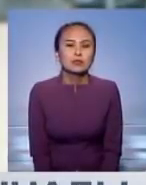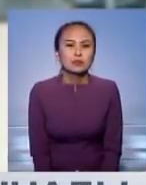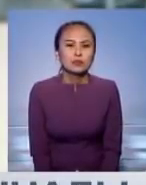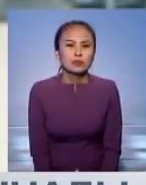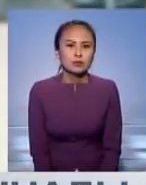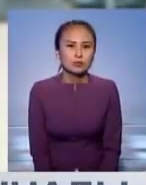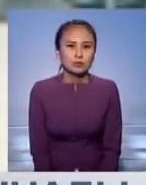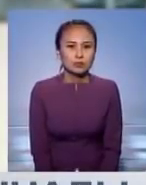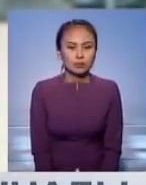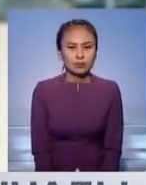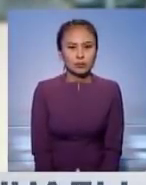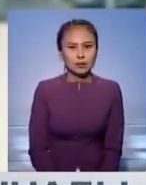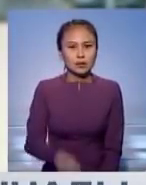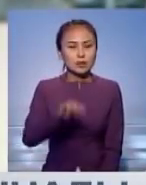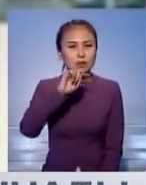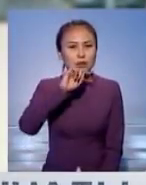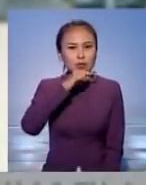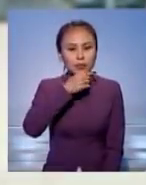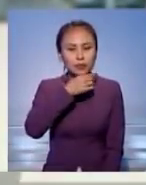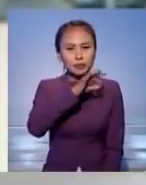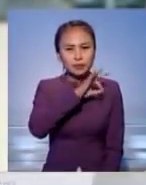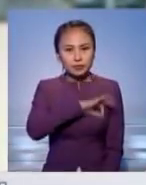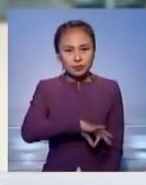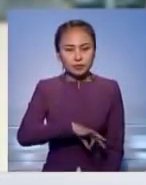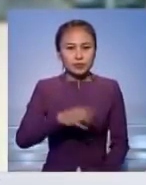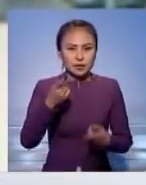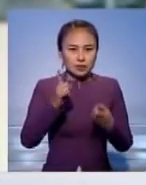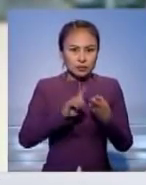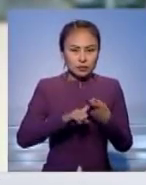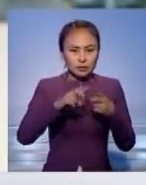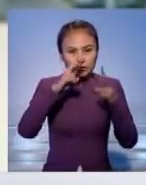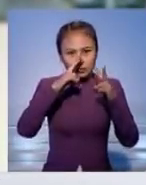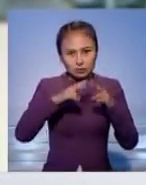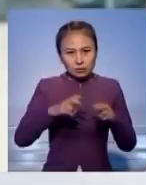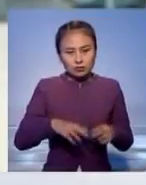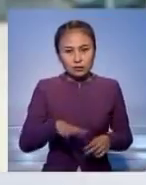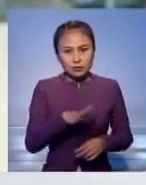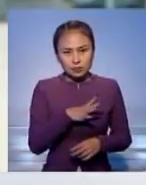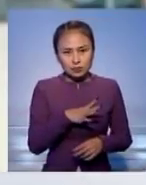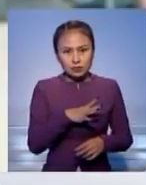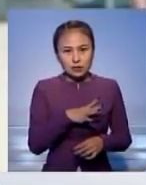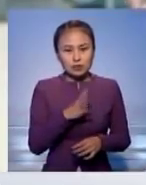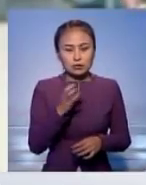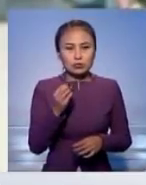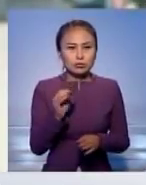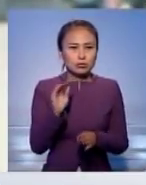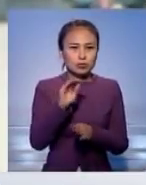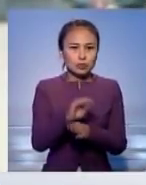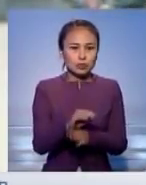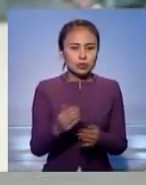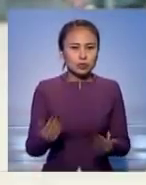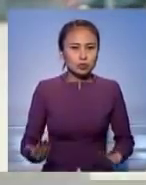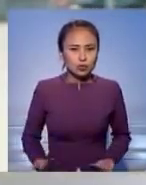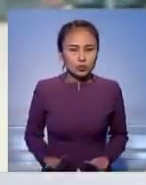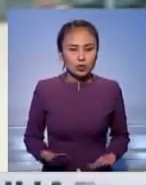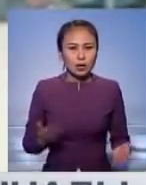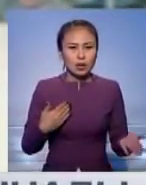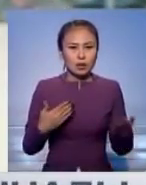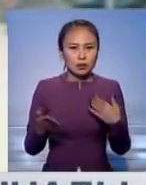Экология экономикалық тиімділігіне сараптама жүргізді. Сонымен қатар тұрғындар